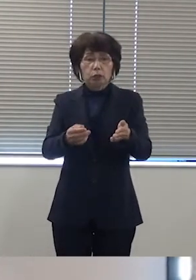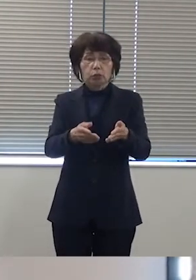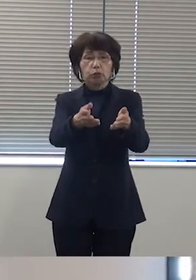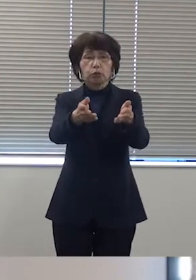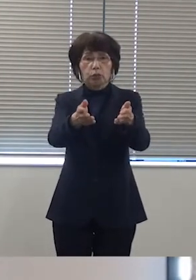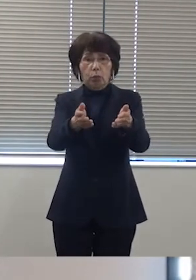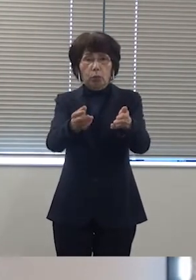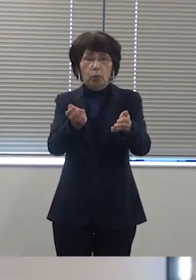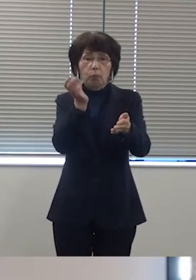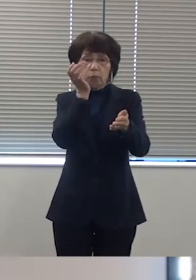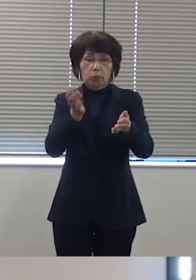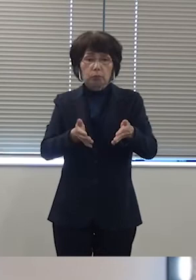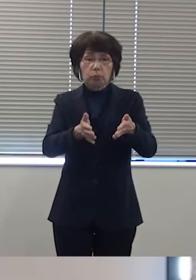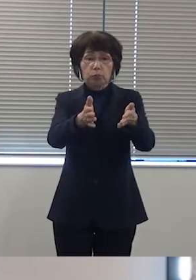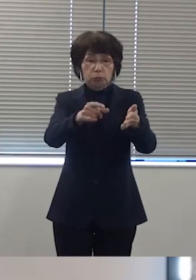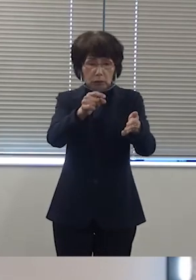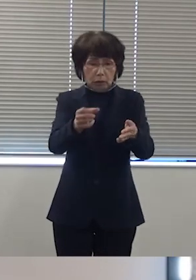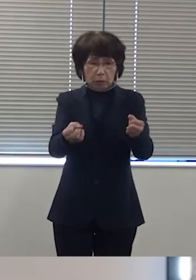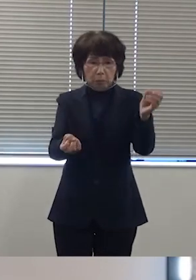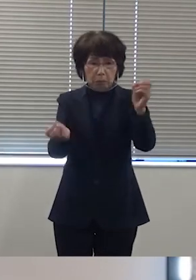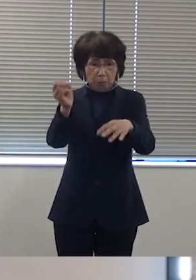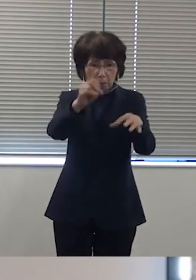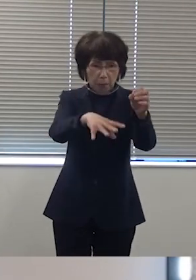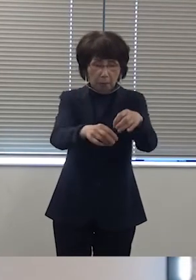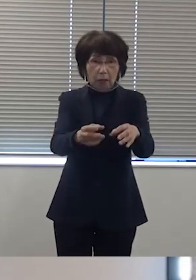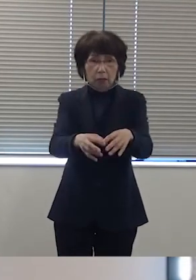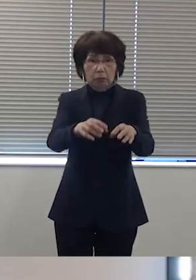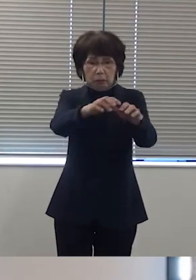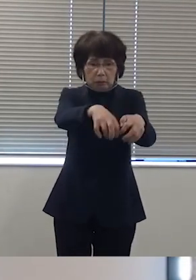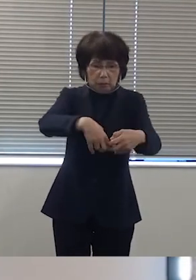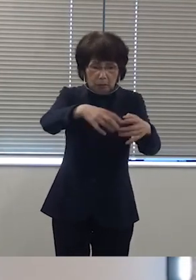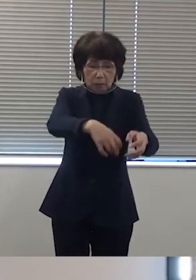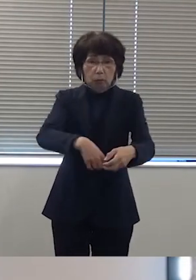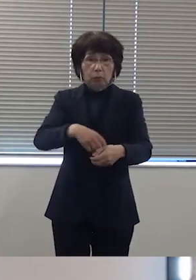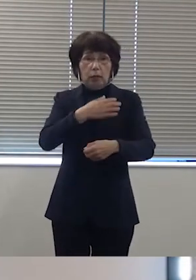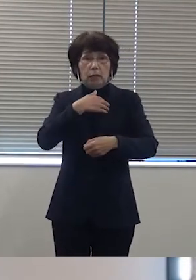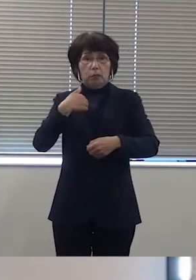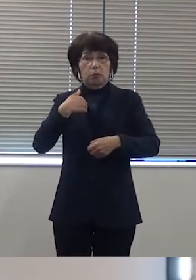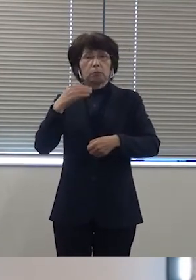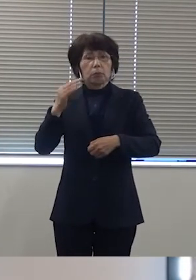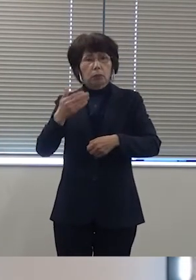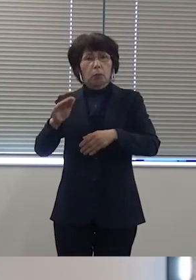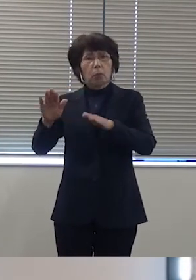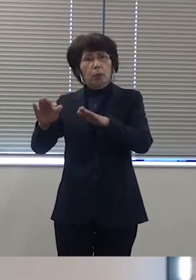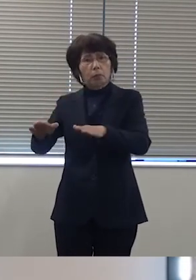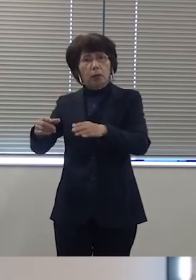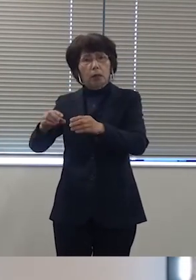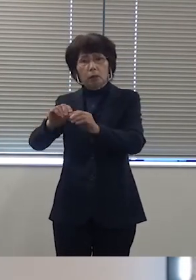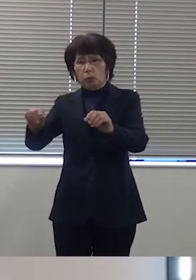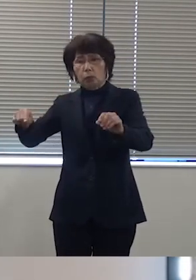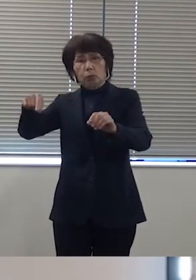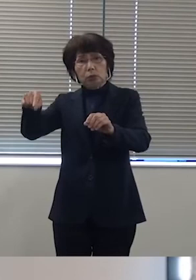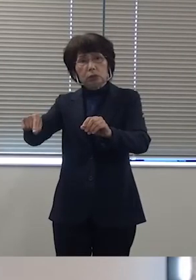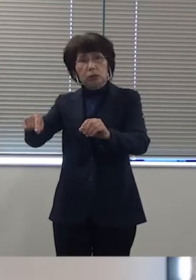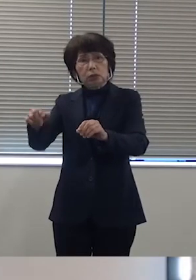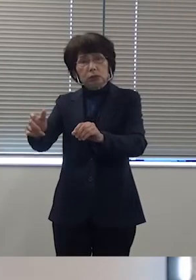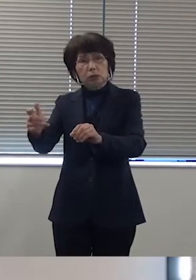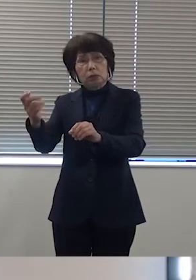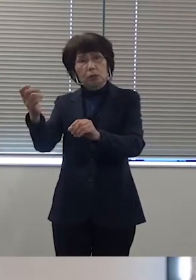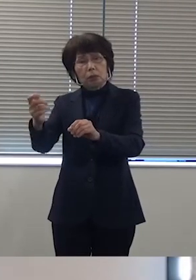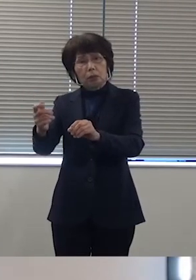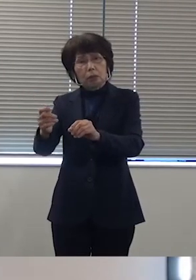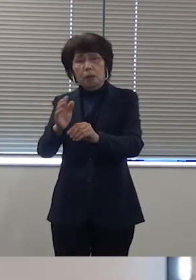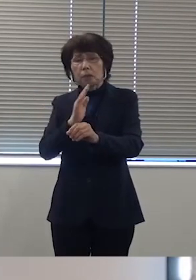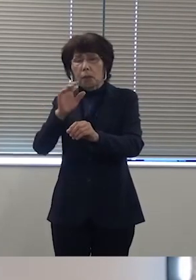ので、現場が触れない、具体で言うと、まあ、触ることができないという状況になっていて、 確